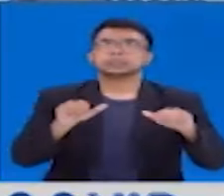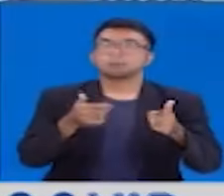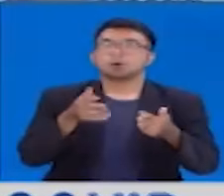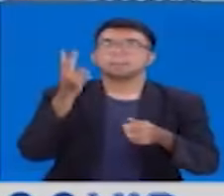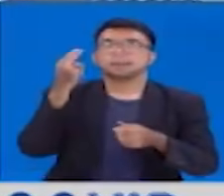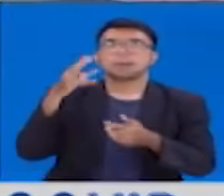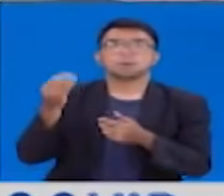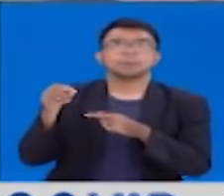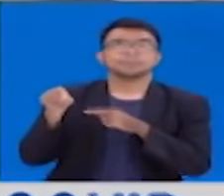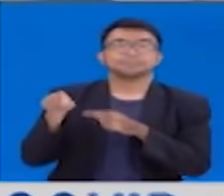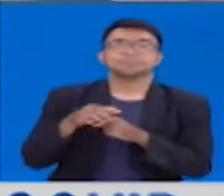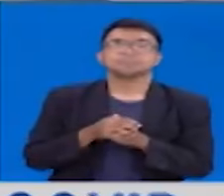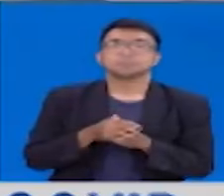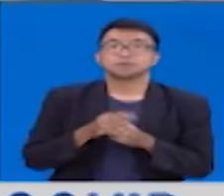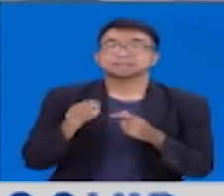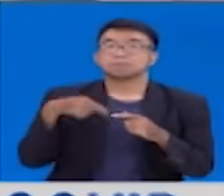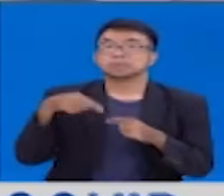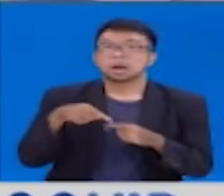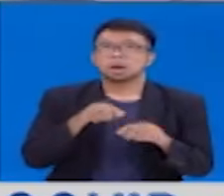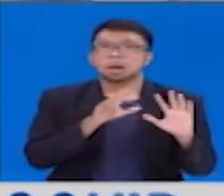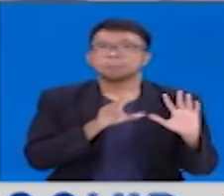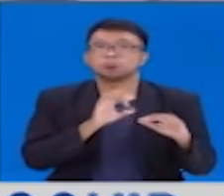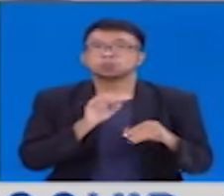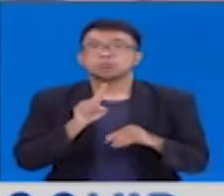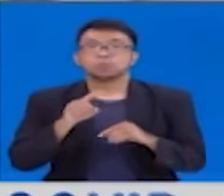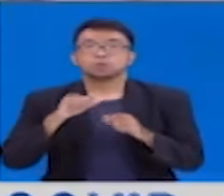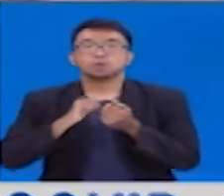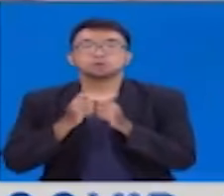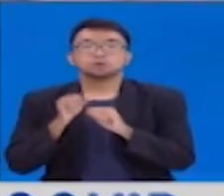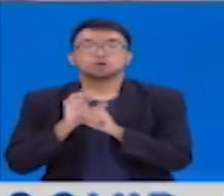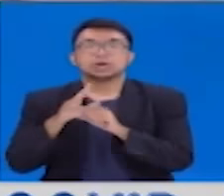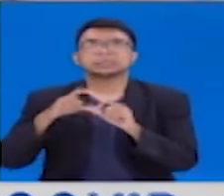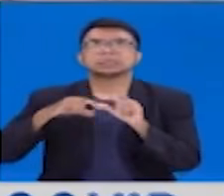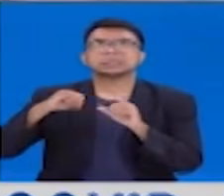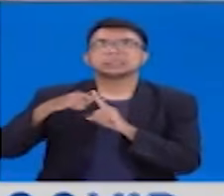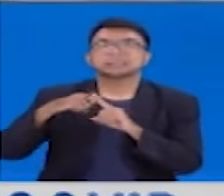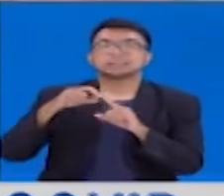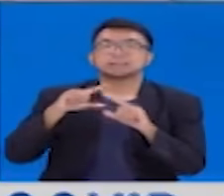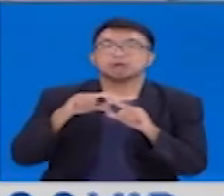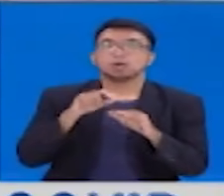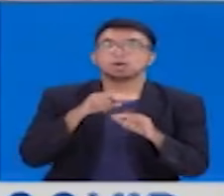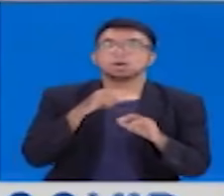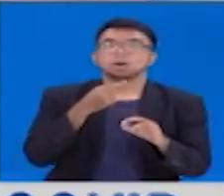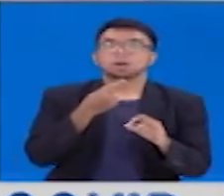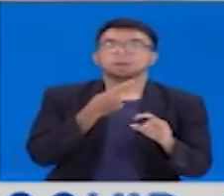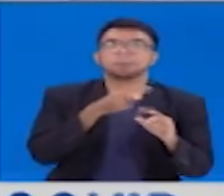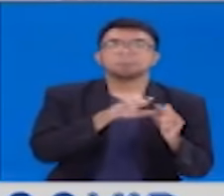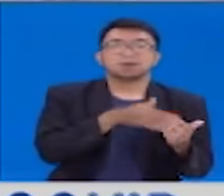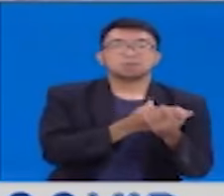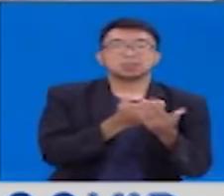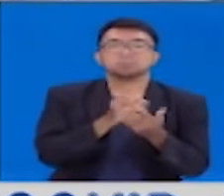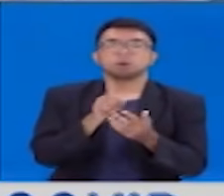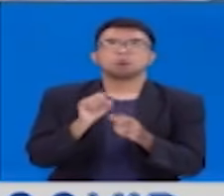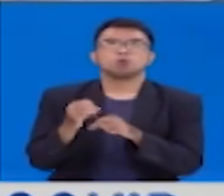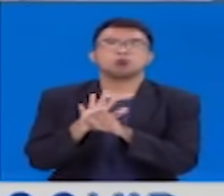pemerintah kabupaten. Hingga saat ini tercatat 801 kasus COVID-19 di Sika dan 19 kematian